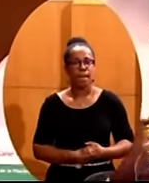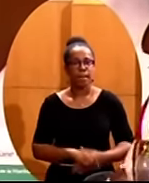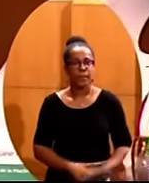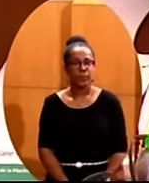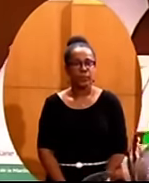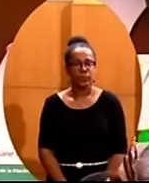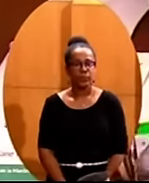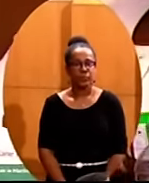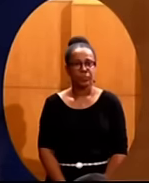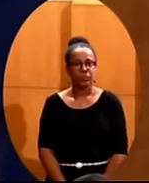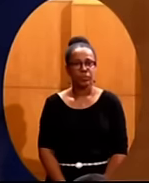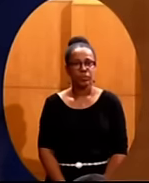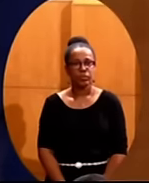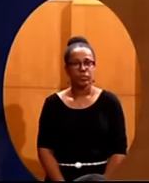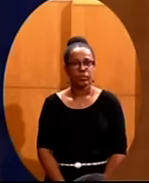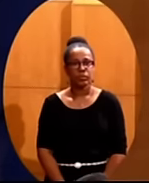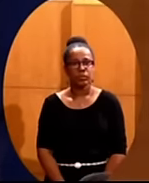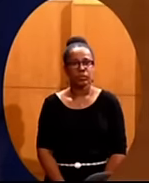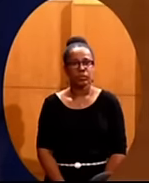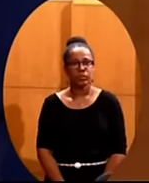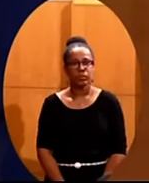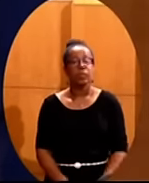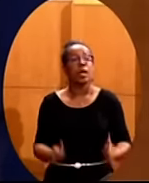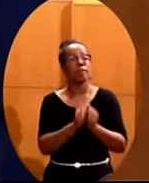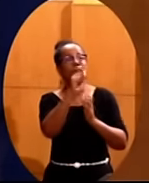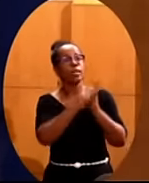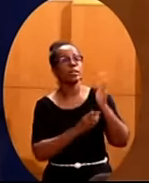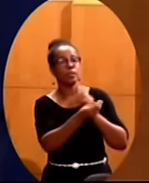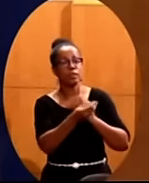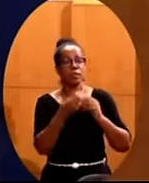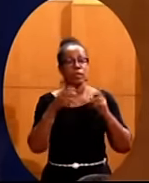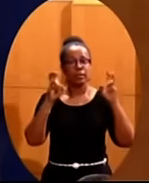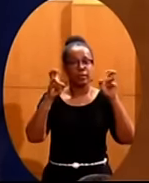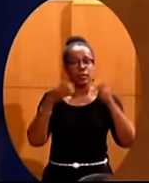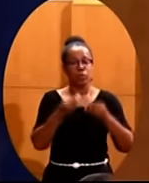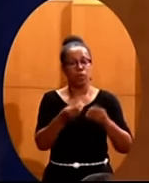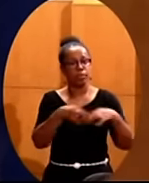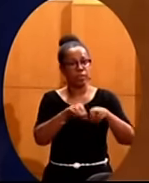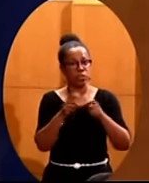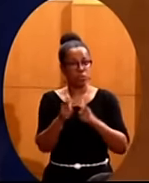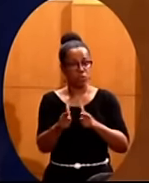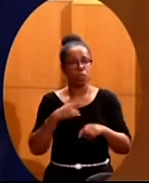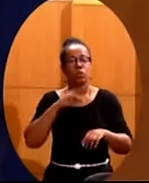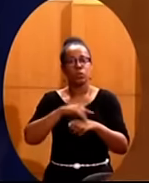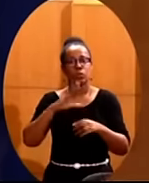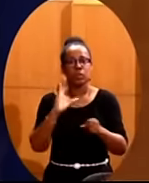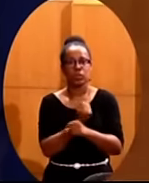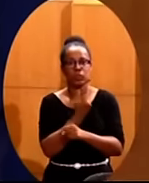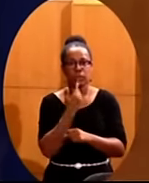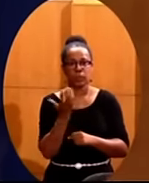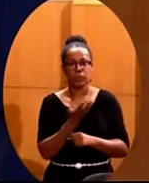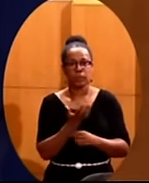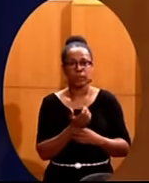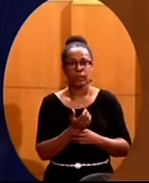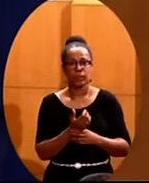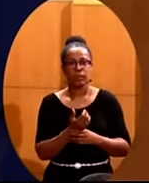plaisir et sa liste B Pia en chance nous avons pu